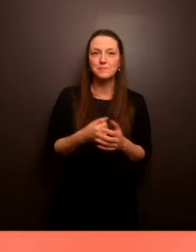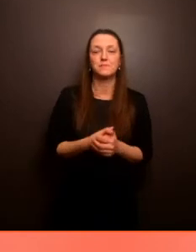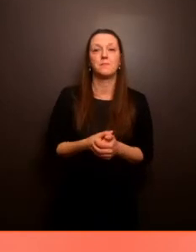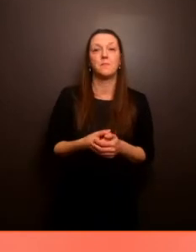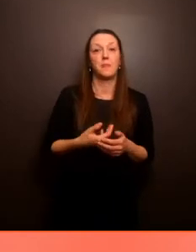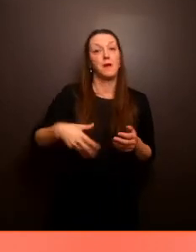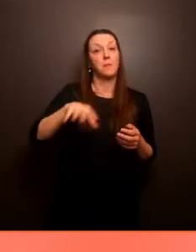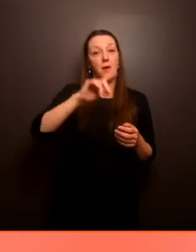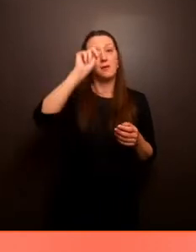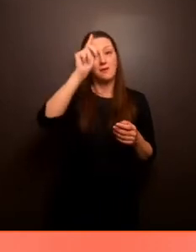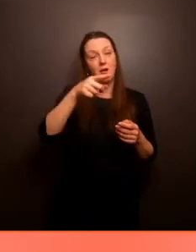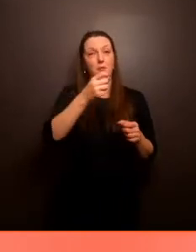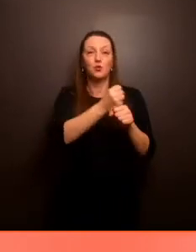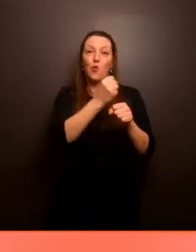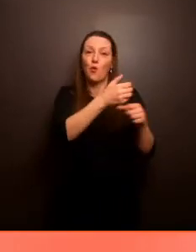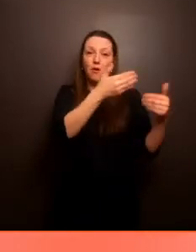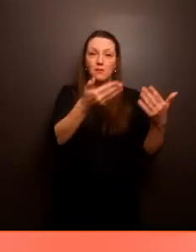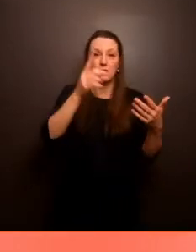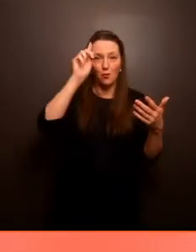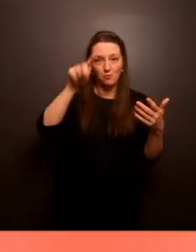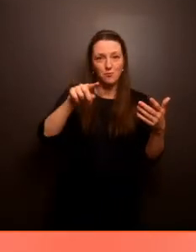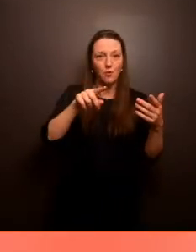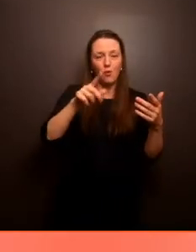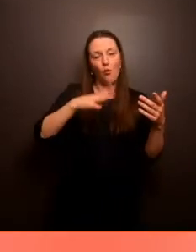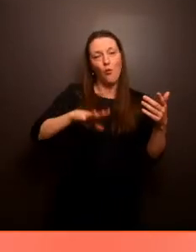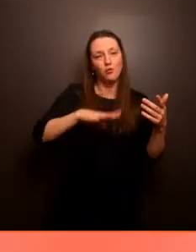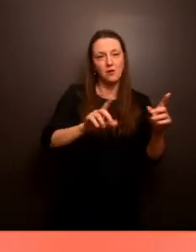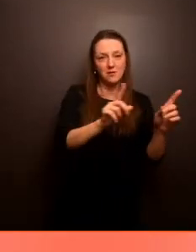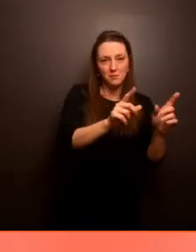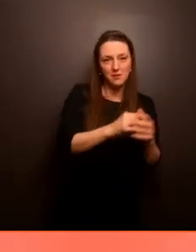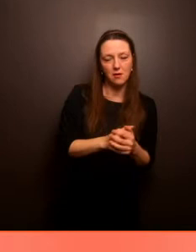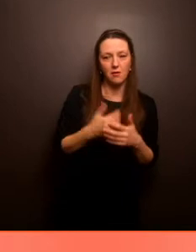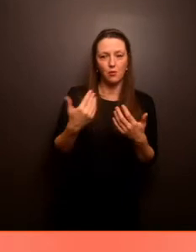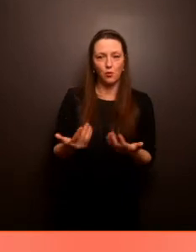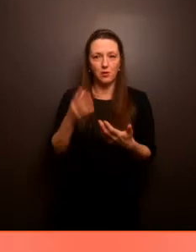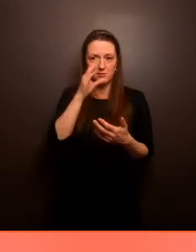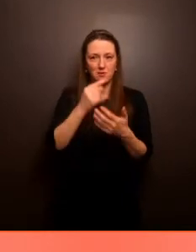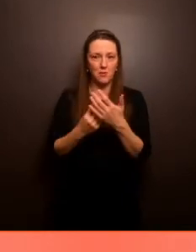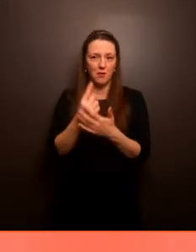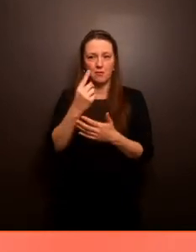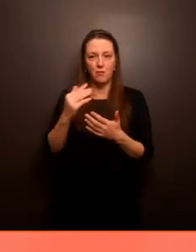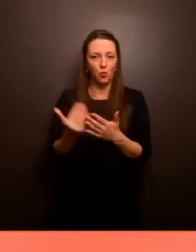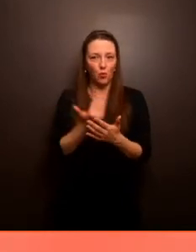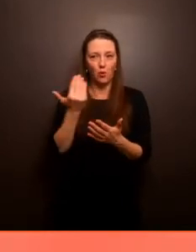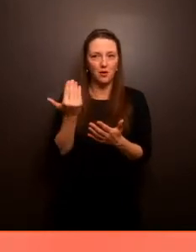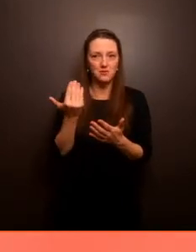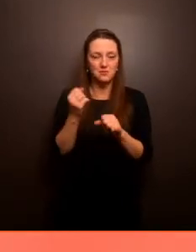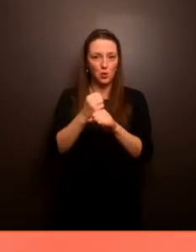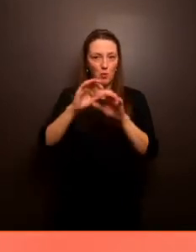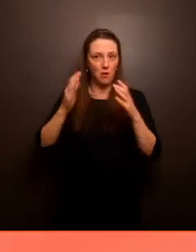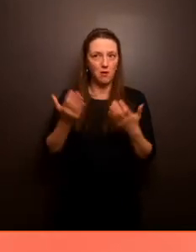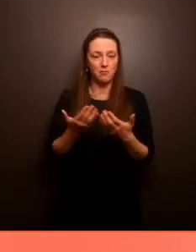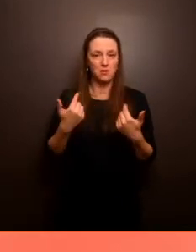ootavad tööandjad, siis kuidas ikkagi toime tulla selles uues